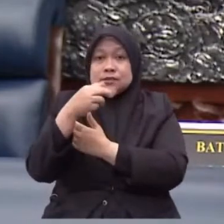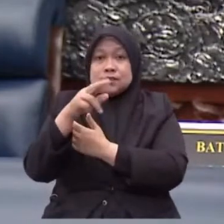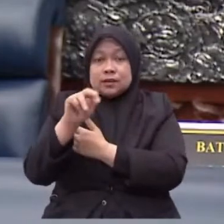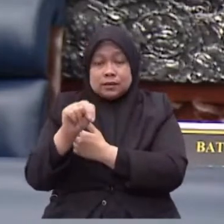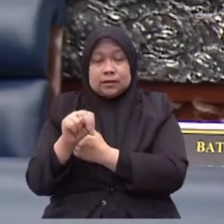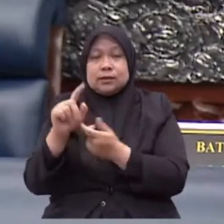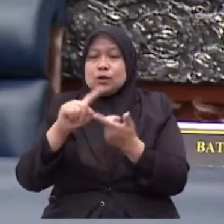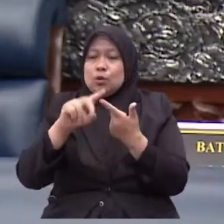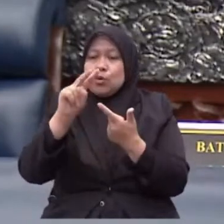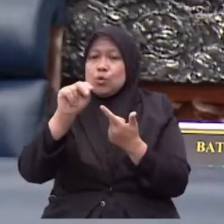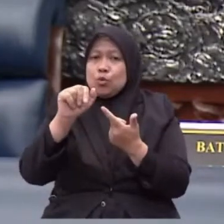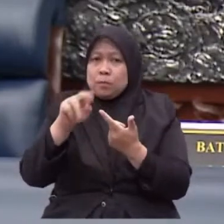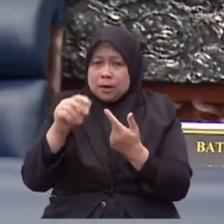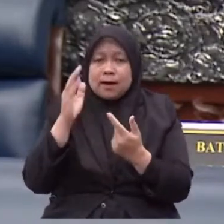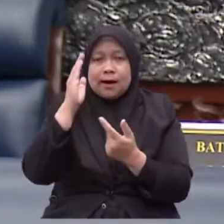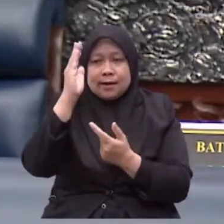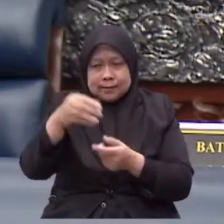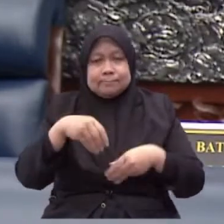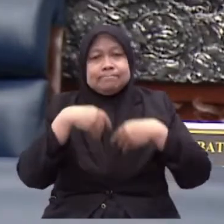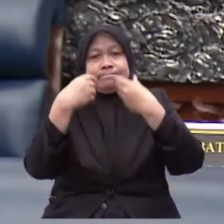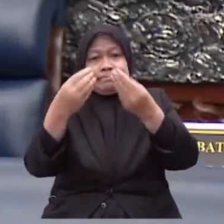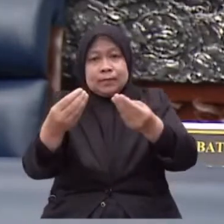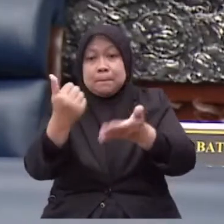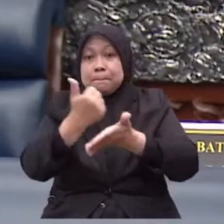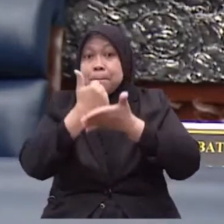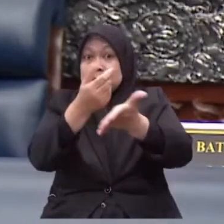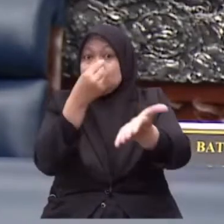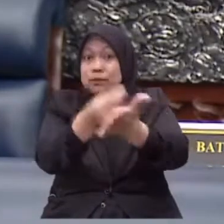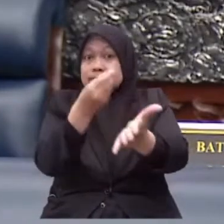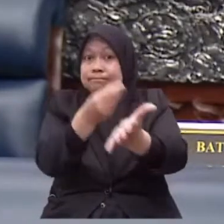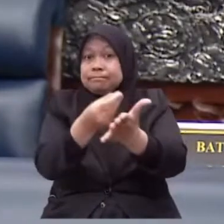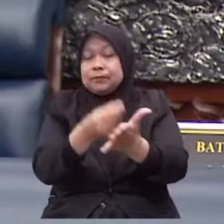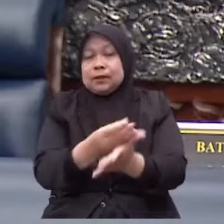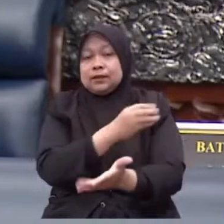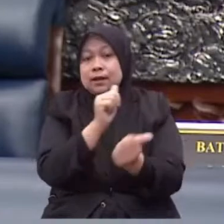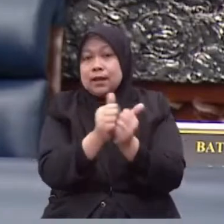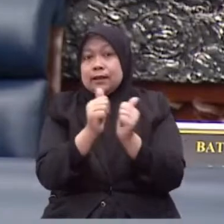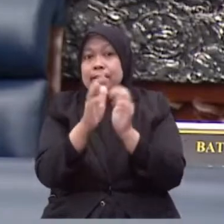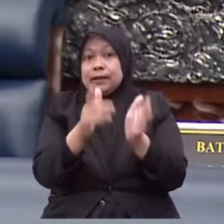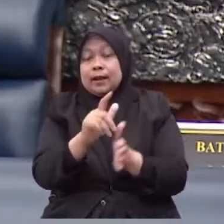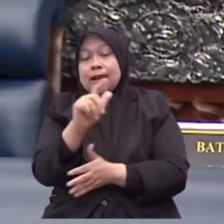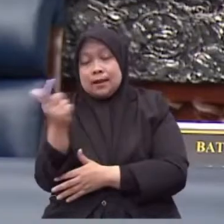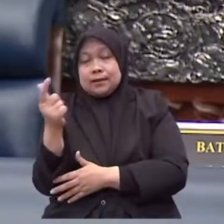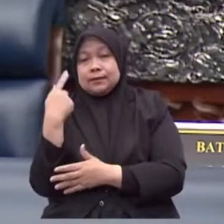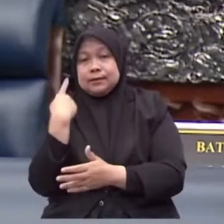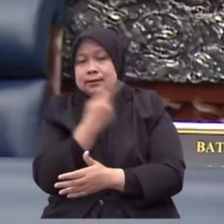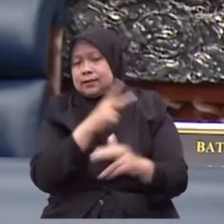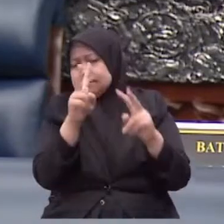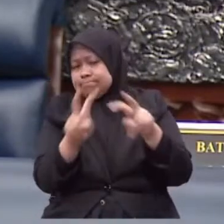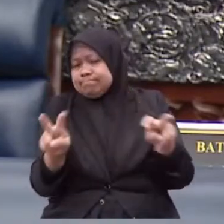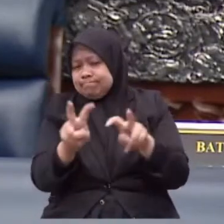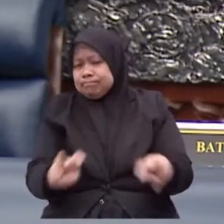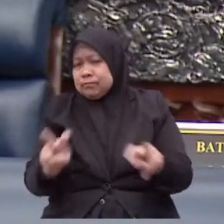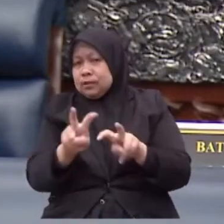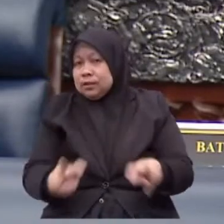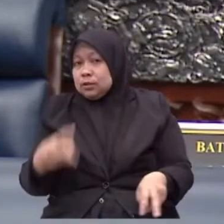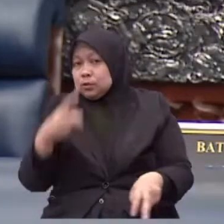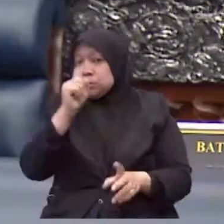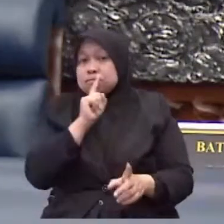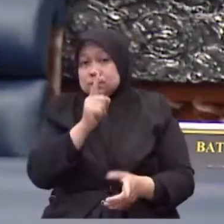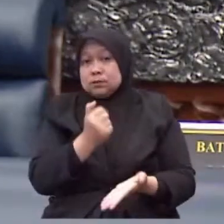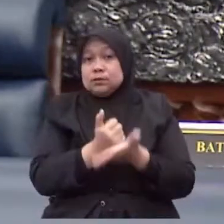umma Usman juga akan diberikan bantuan keuangan dan atlit yang lain begitu sedang kaji untuk